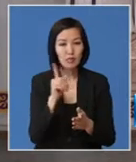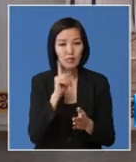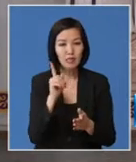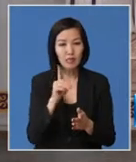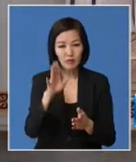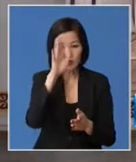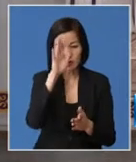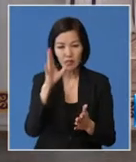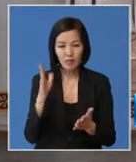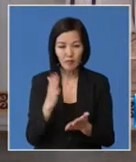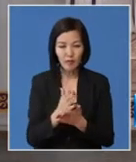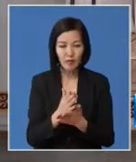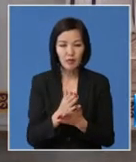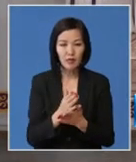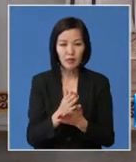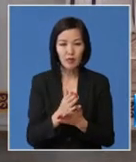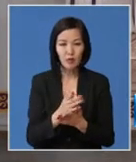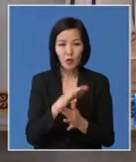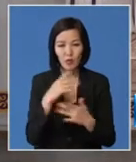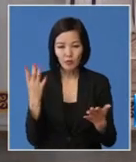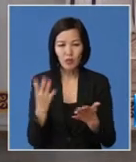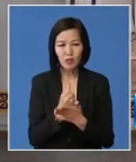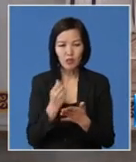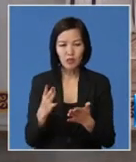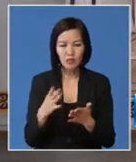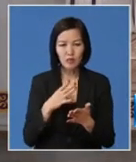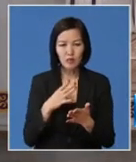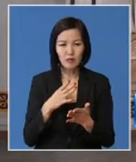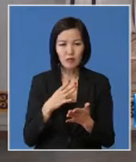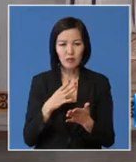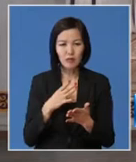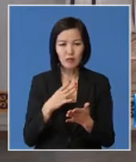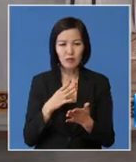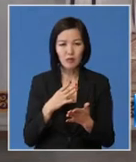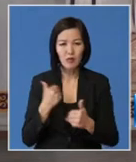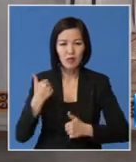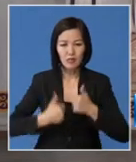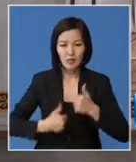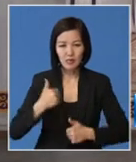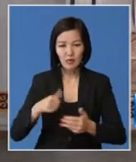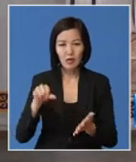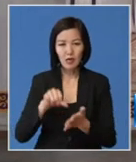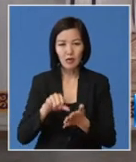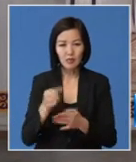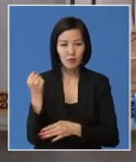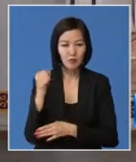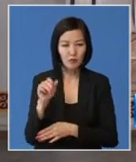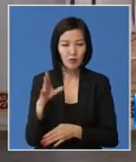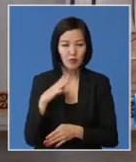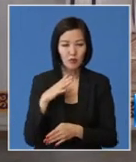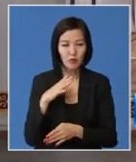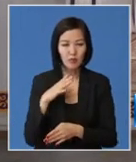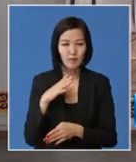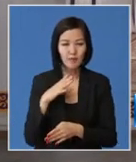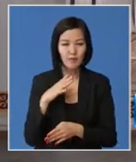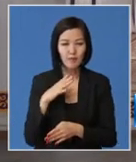бар екен арасында, көп көрім жетістікке жетіпті. Ол балалар сайыстарға қатысып жүлдегер болыпты.